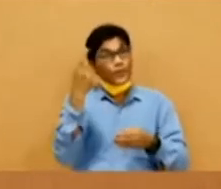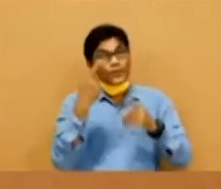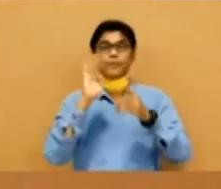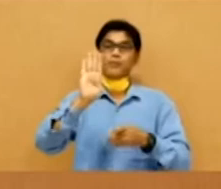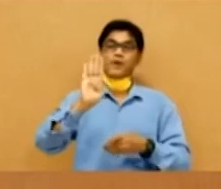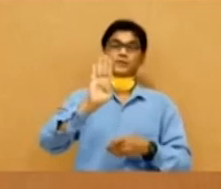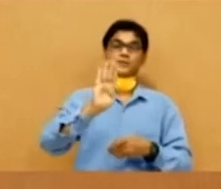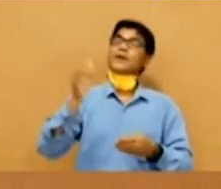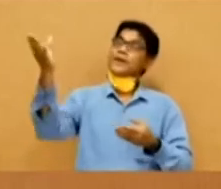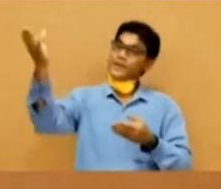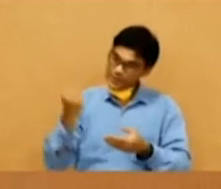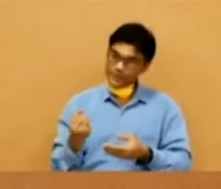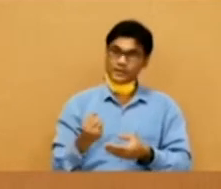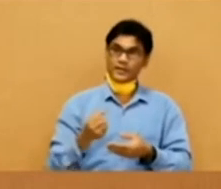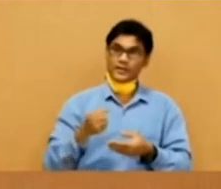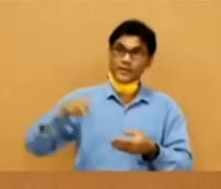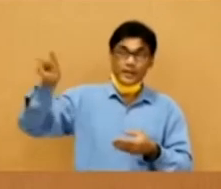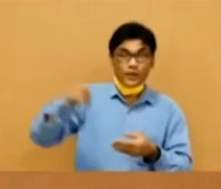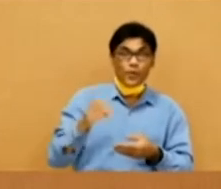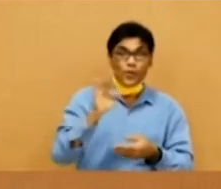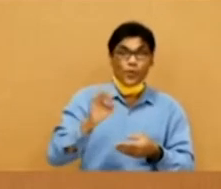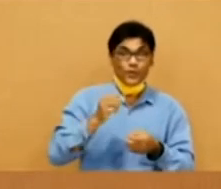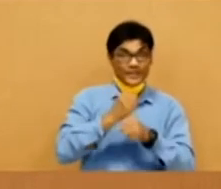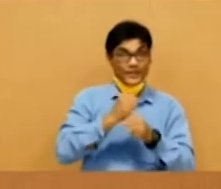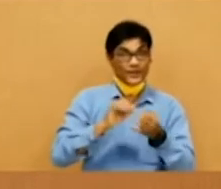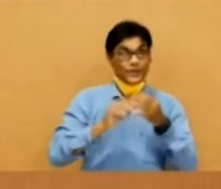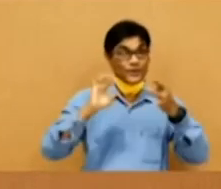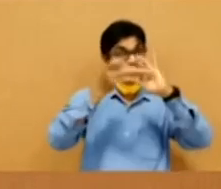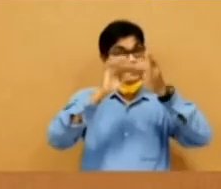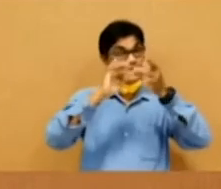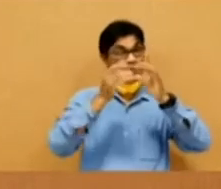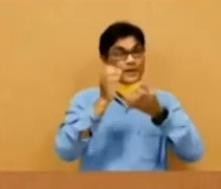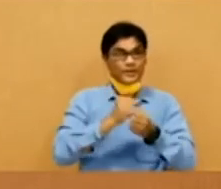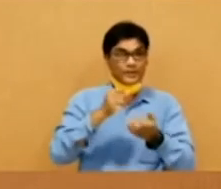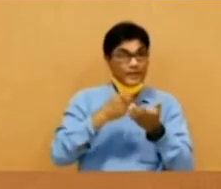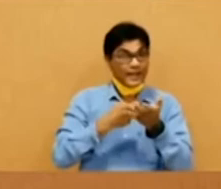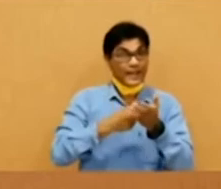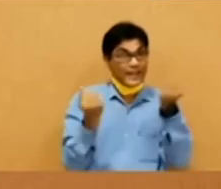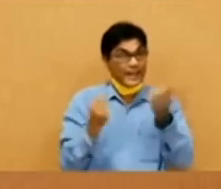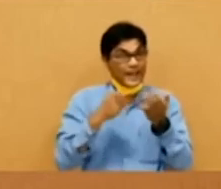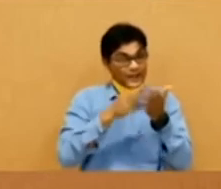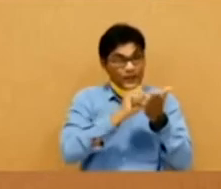ପାସ୍ ନିଅନ୍ତୁ ଏବଂ ତାପରେ ଆମର ଓଡ଼ିଶା ସରକାରଙ୍କ ପୋର୍ଟାଲରେ ଗାଡ଼ିର ପଞ୍ଜୀକରଣ